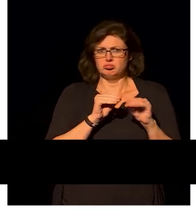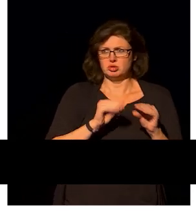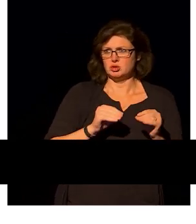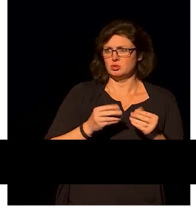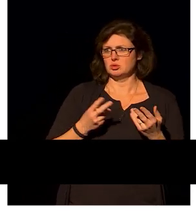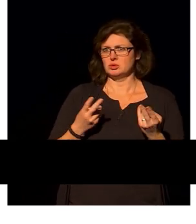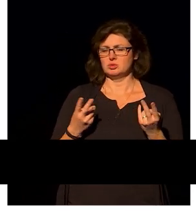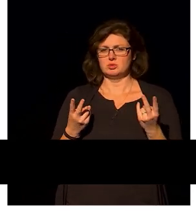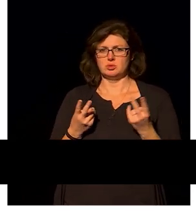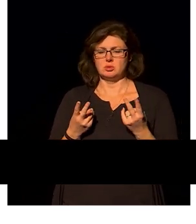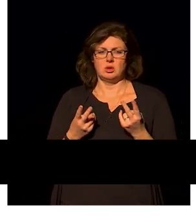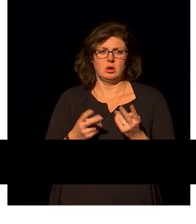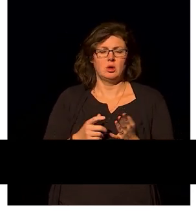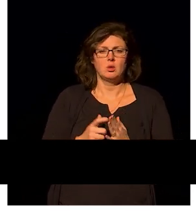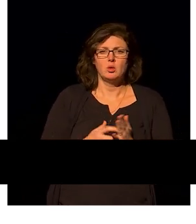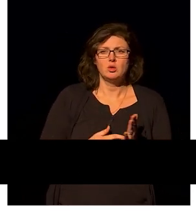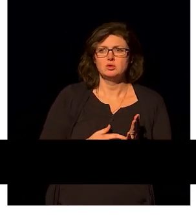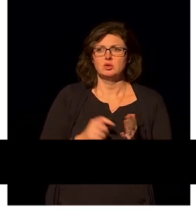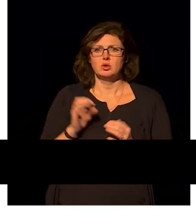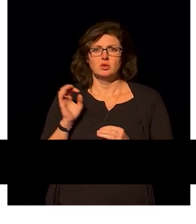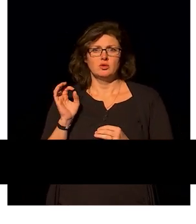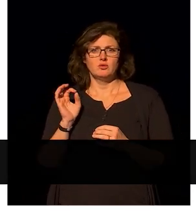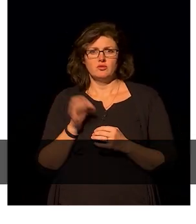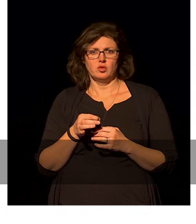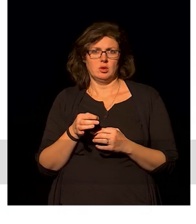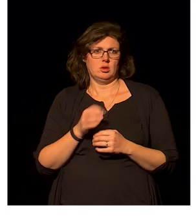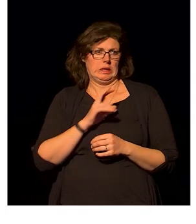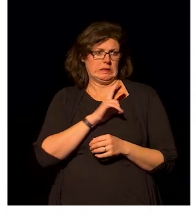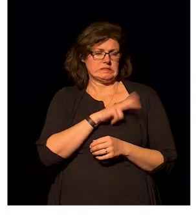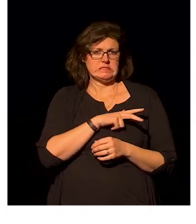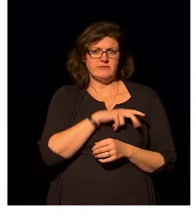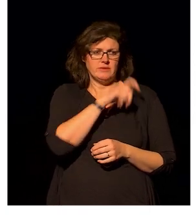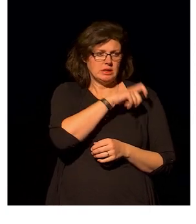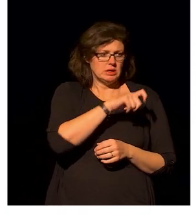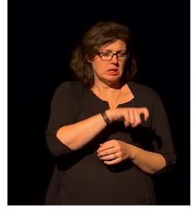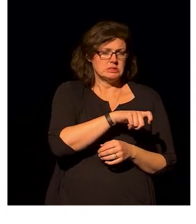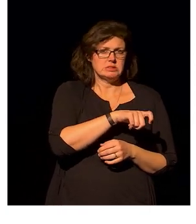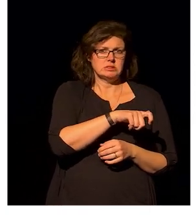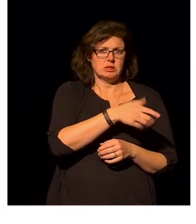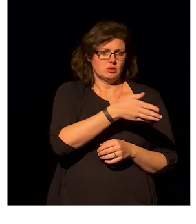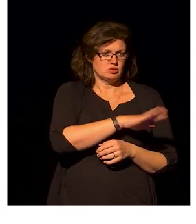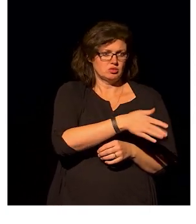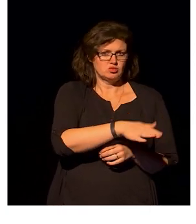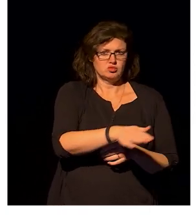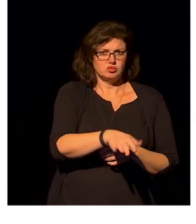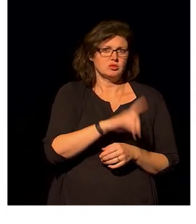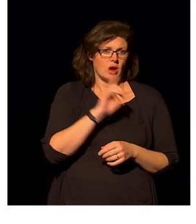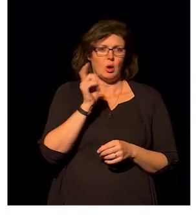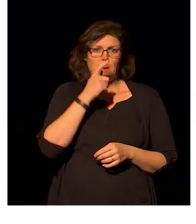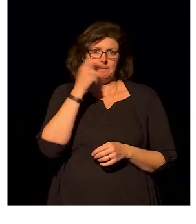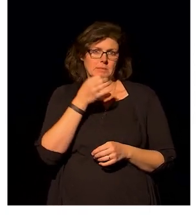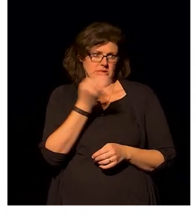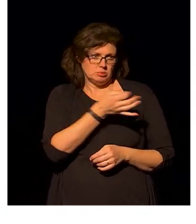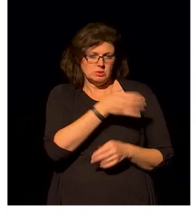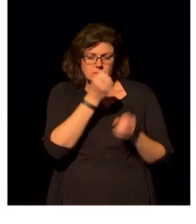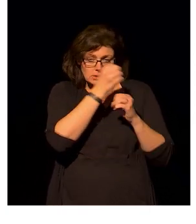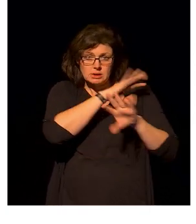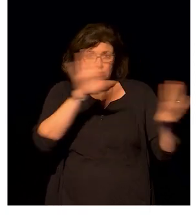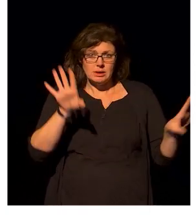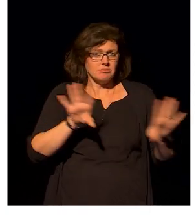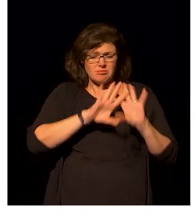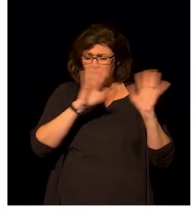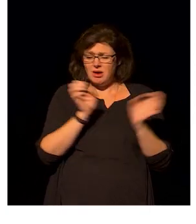Anlässe für die Tötung von Zivilistinnen und Zivilisten missbraucht und so fort. Also das alles ist eigentlich